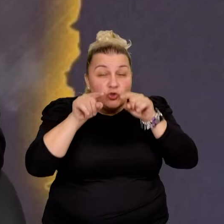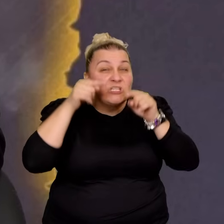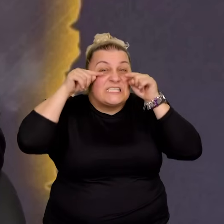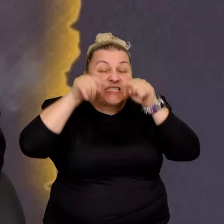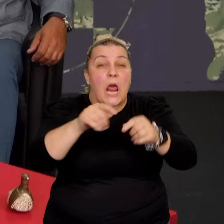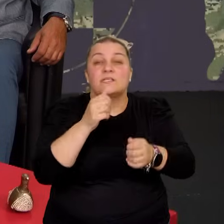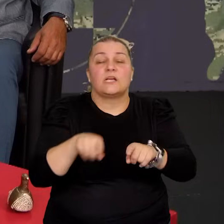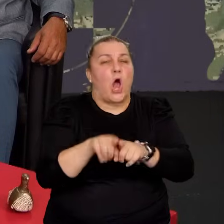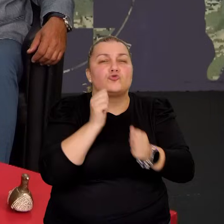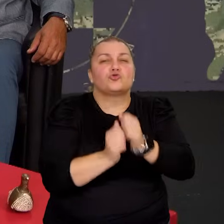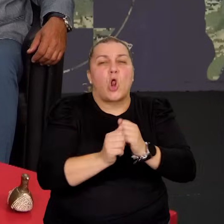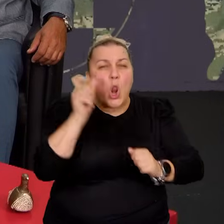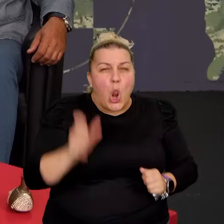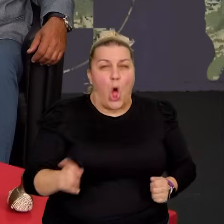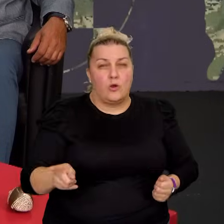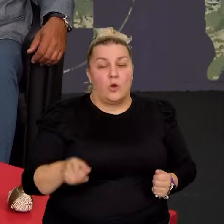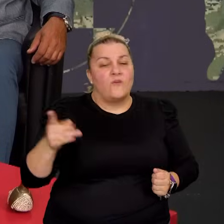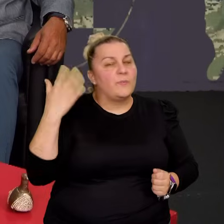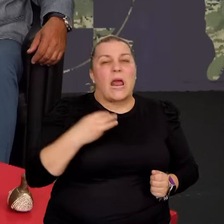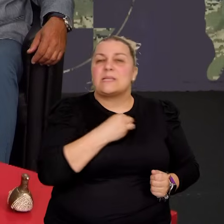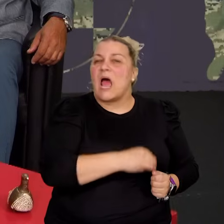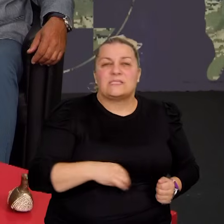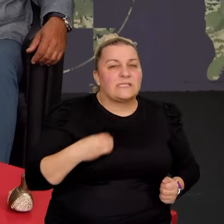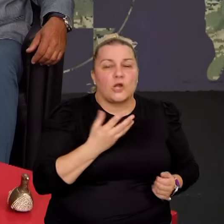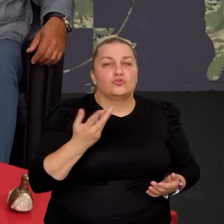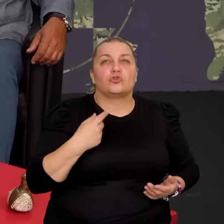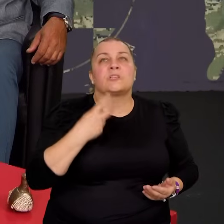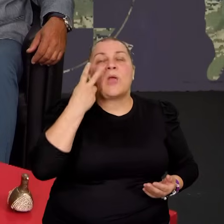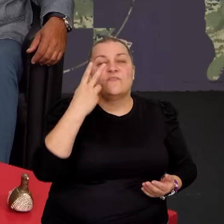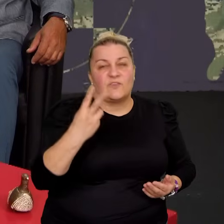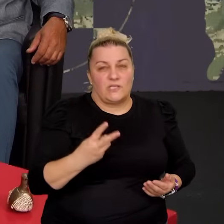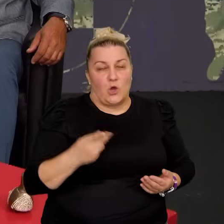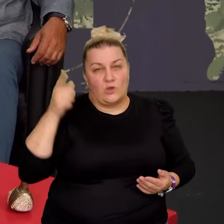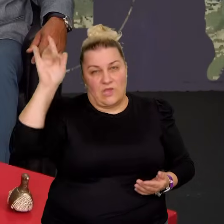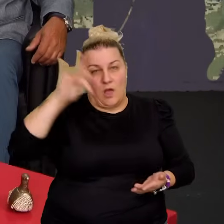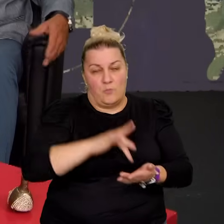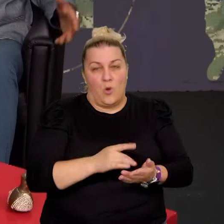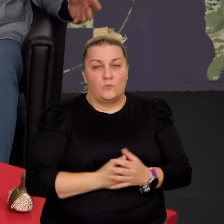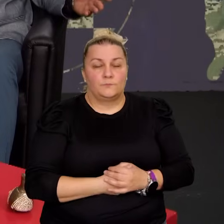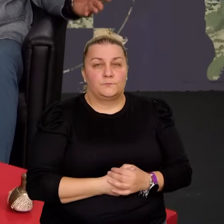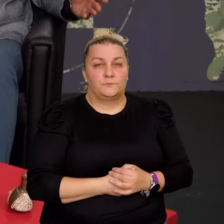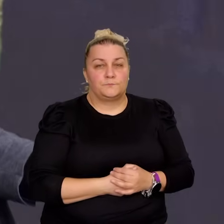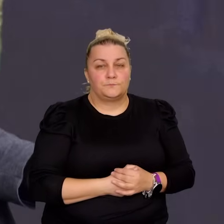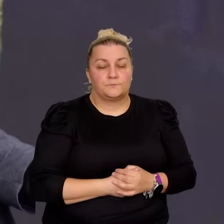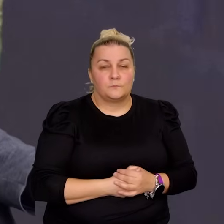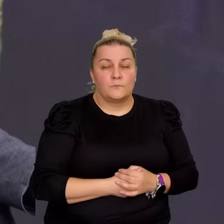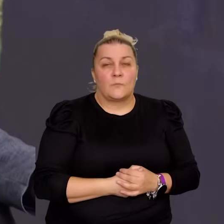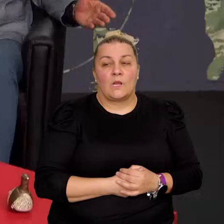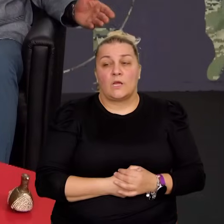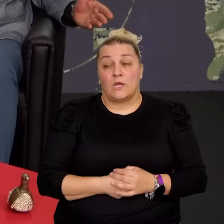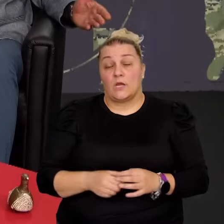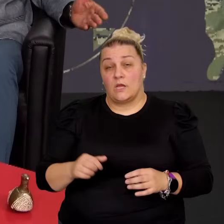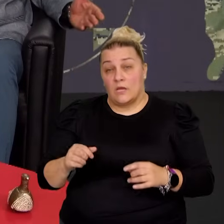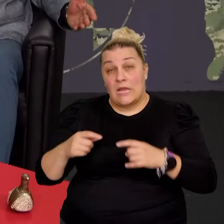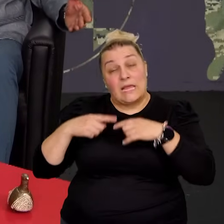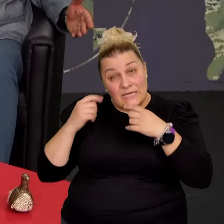to zlo, da možda jedan od najstrašnijih prizora koje sam vidio u Sremskoj Mitrovici. Imali, teško reći